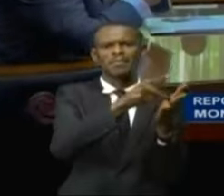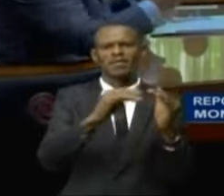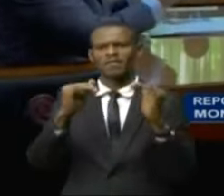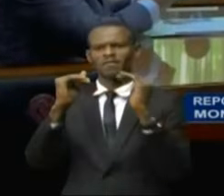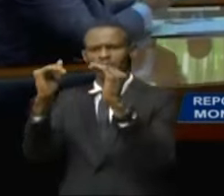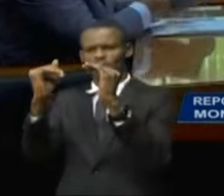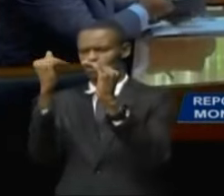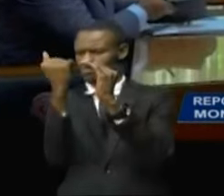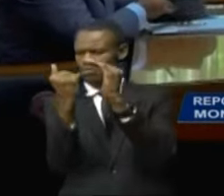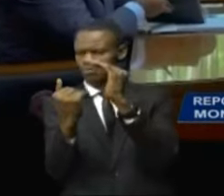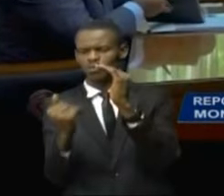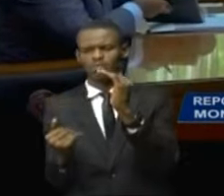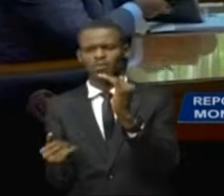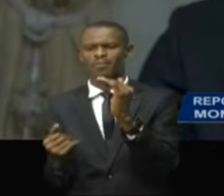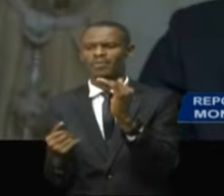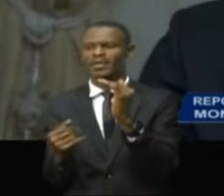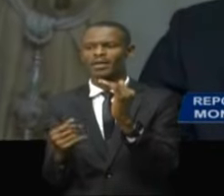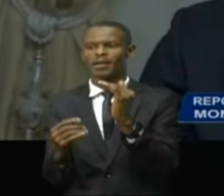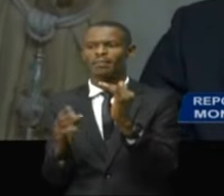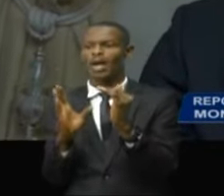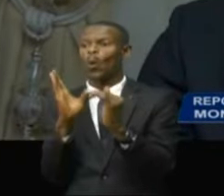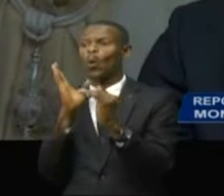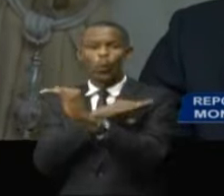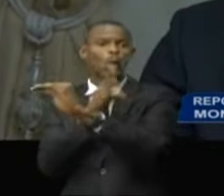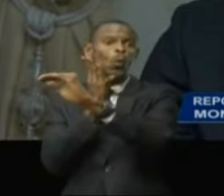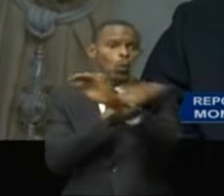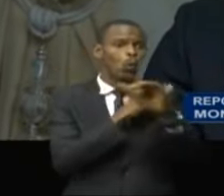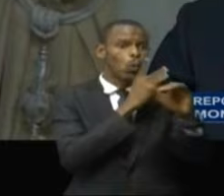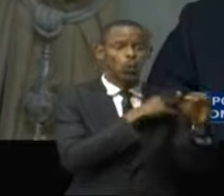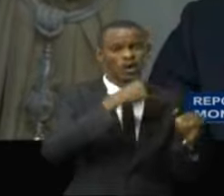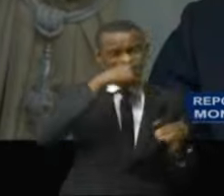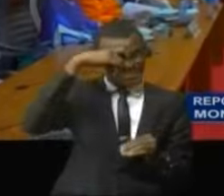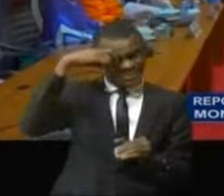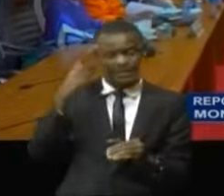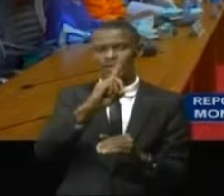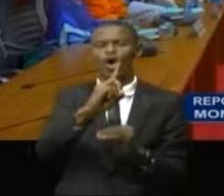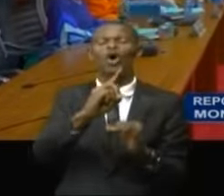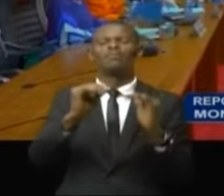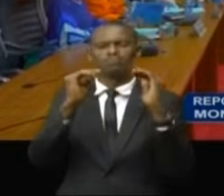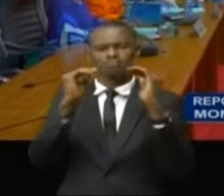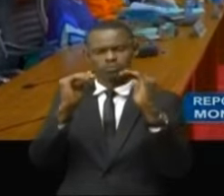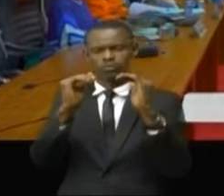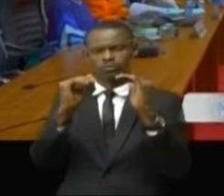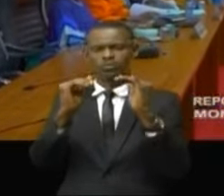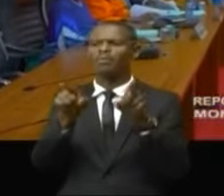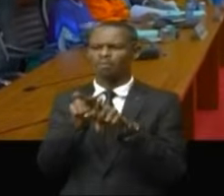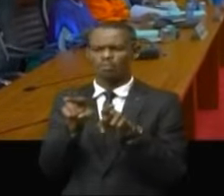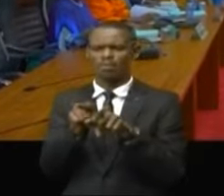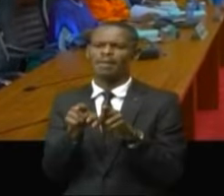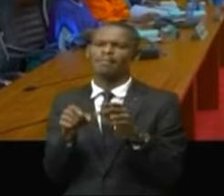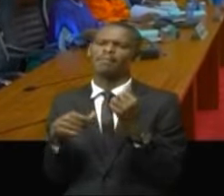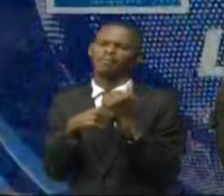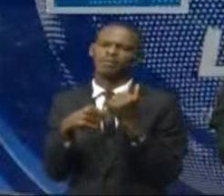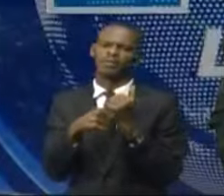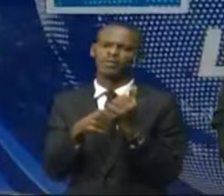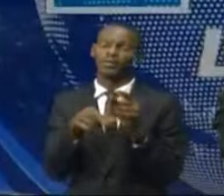pour qu'il n'y ait pas pénurie afin que le secteur des hydrocarbures ne puisse pas souffrir d'une quelconque.